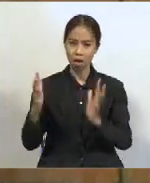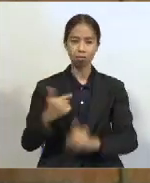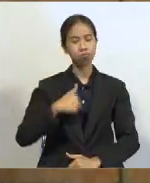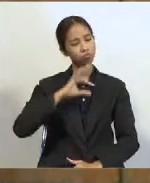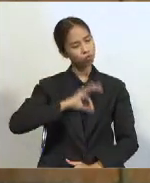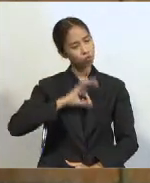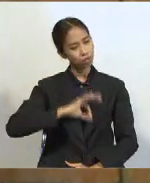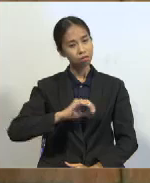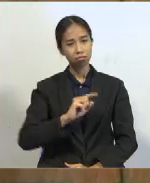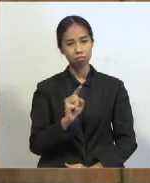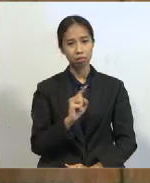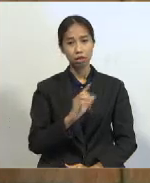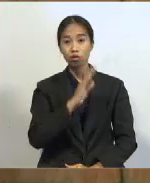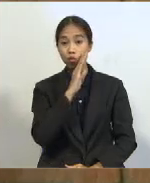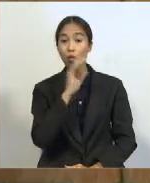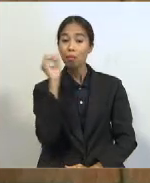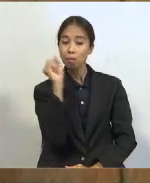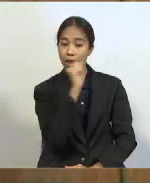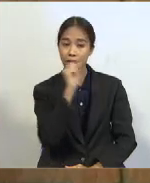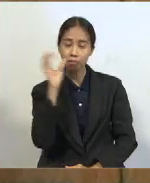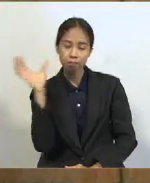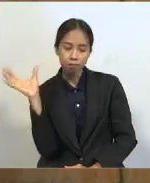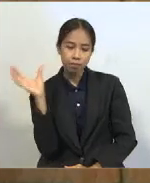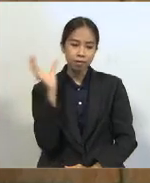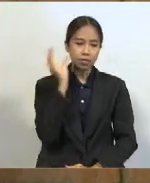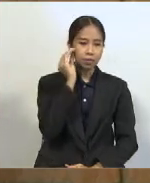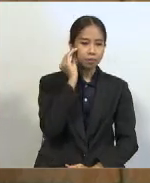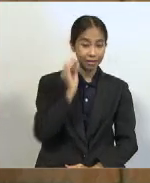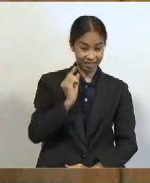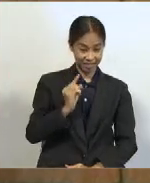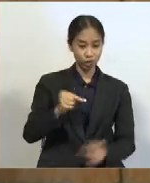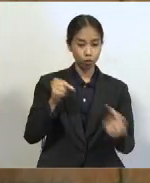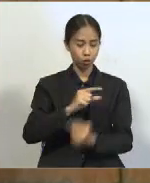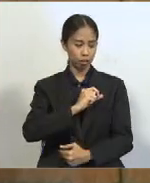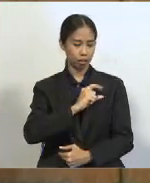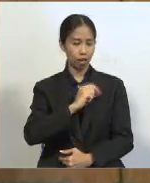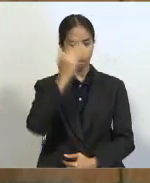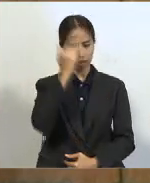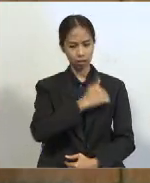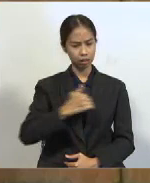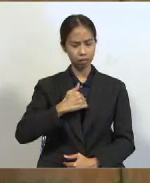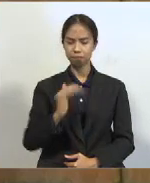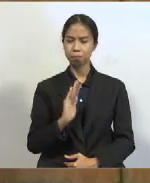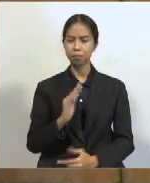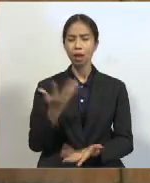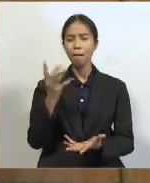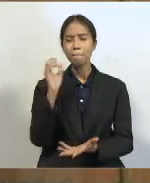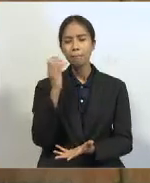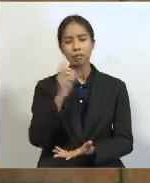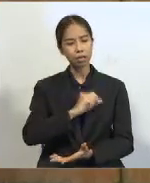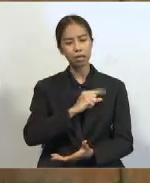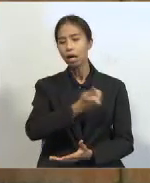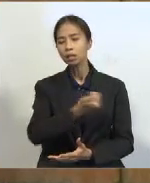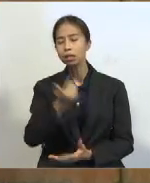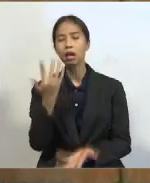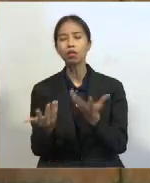าถ้าใครที่ได้ฟังเพลงนี้เนี่ยอาจจะไม่ใช่คริสตชนก็ได้นะคะปั๊มคิดว่าเพลงนี้ก็ให้